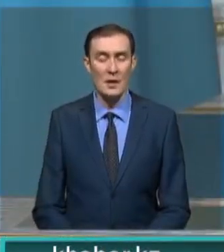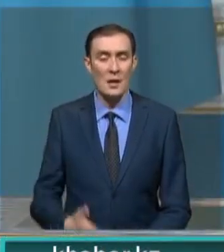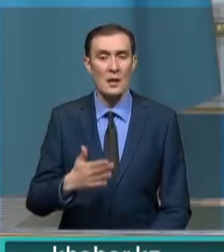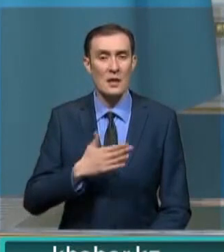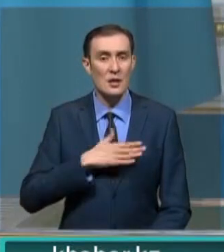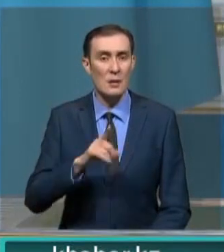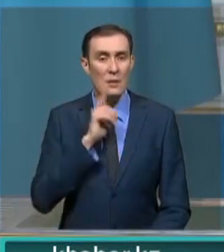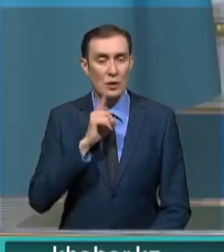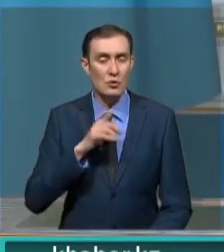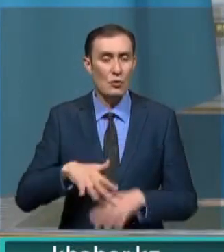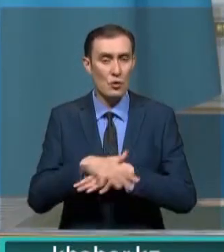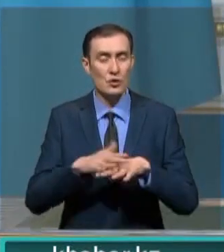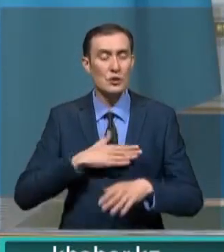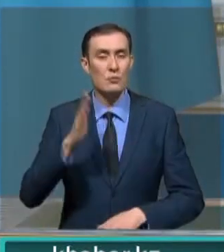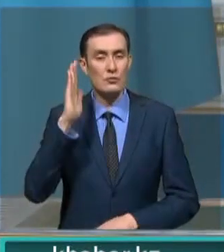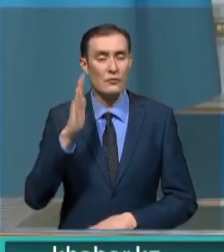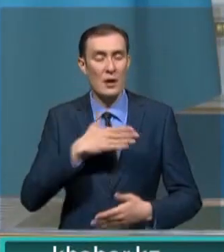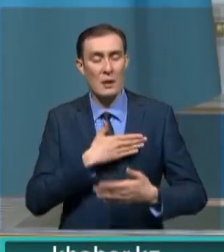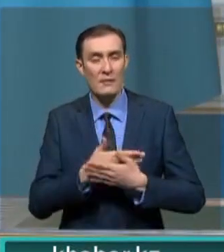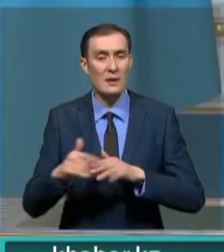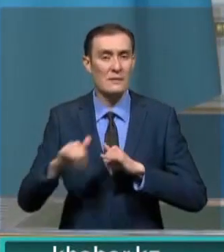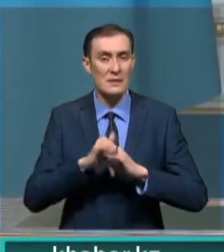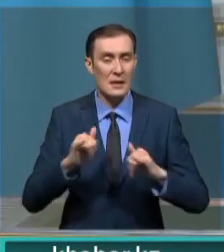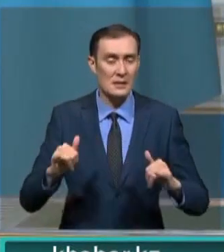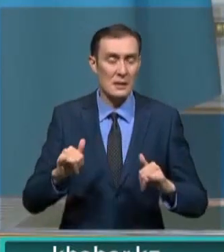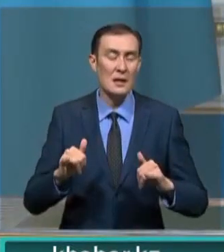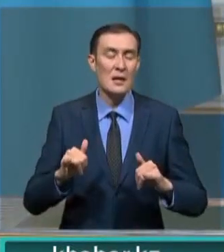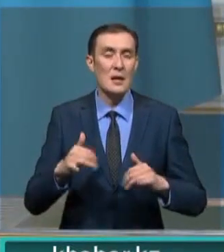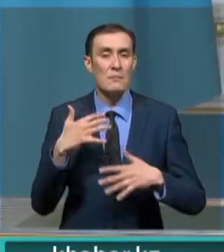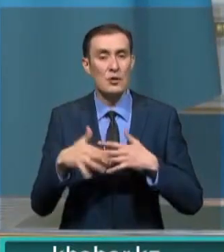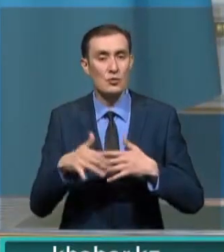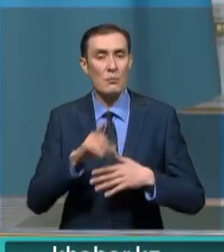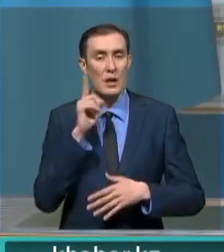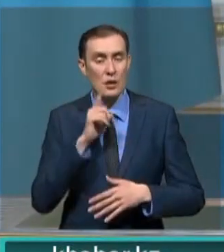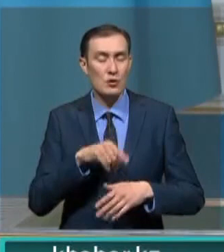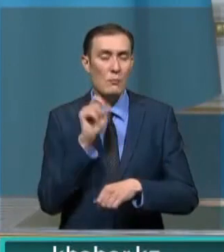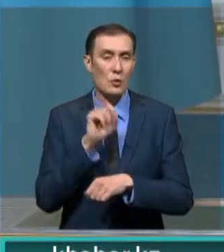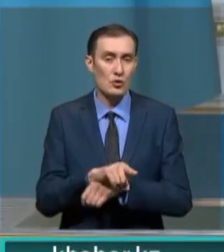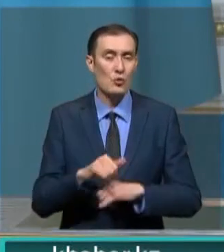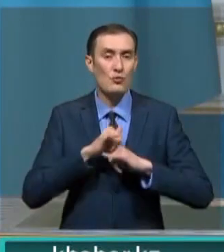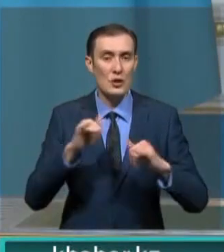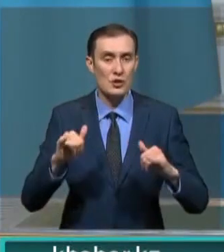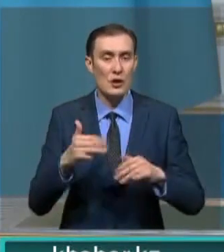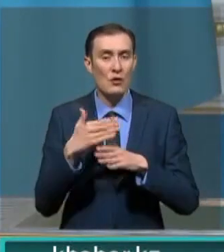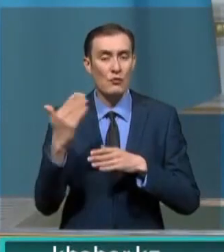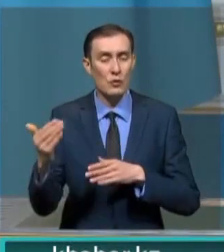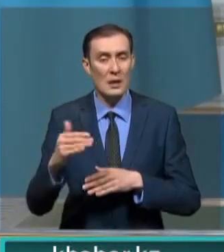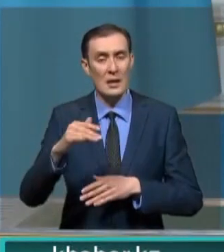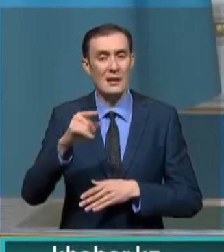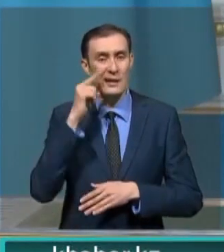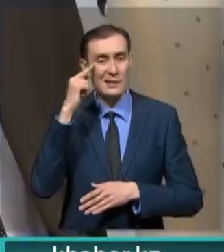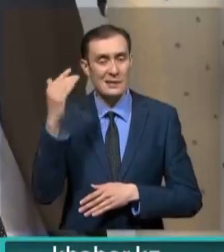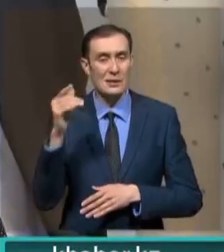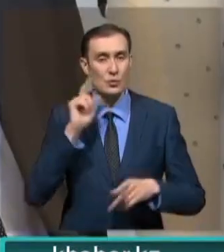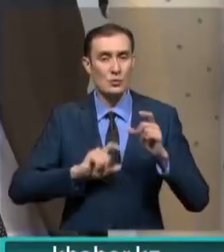Наша молодежь – наше будущее. В рамках активизации контактов между молодежью я поручаю увеличить квоту для кыргызских